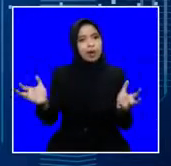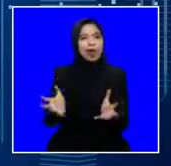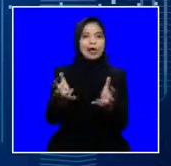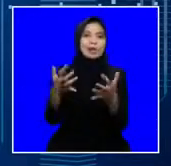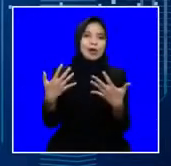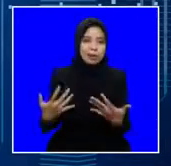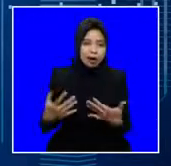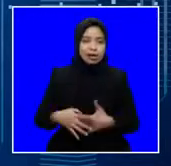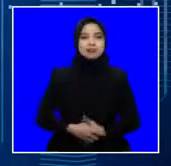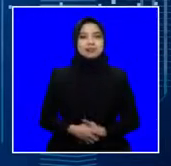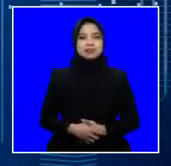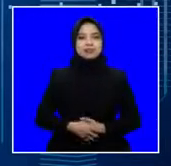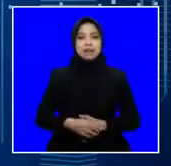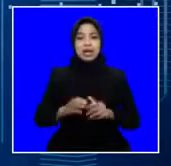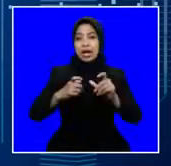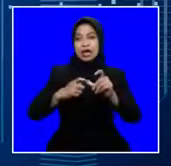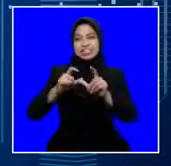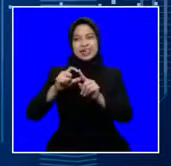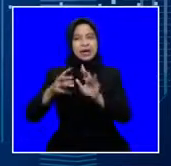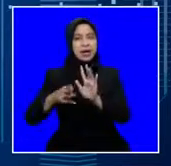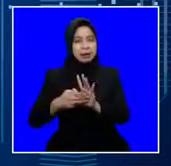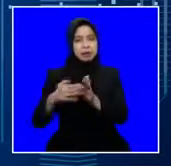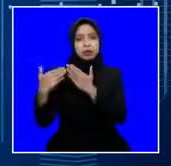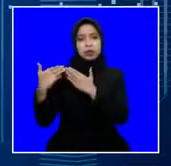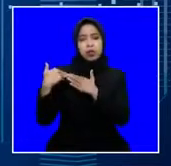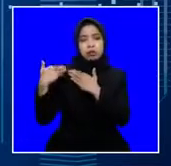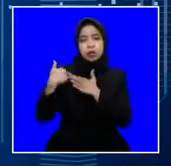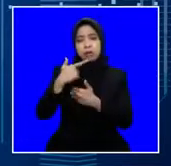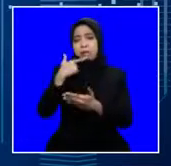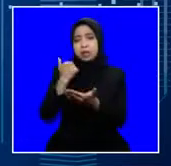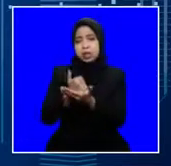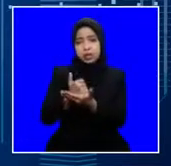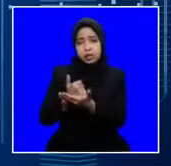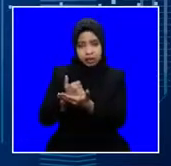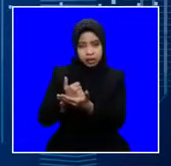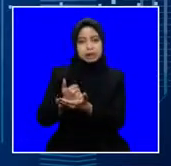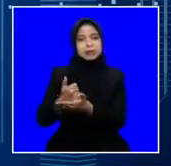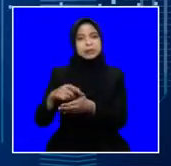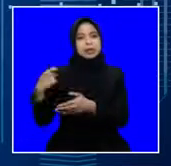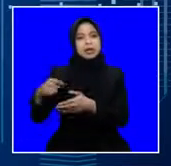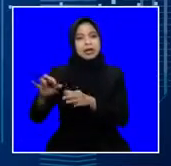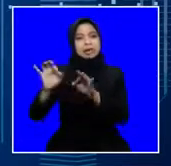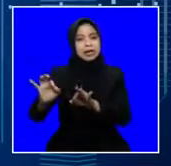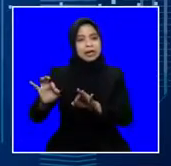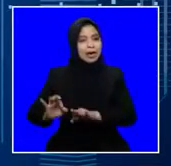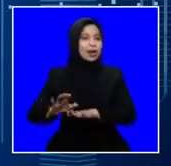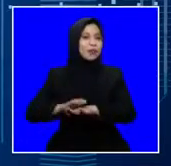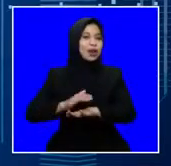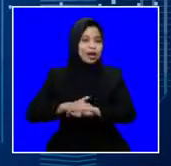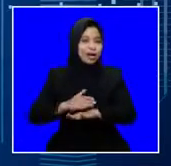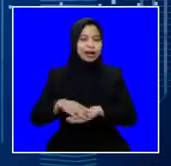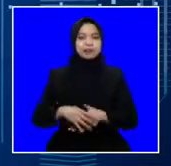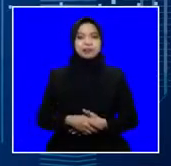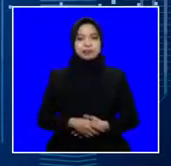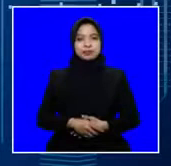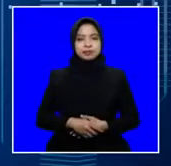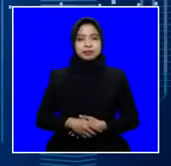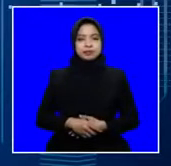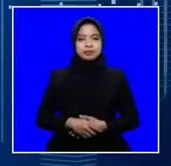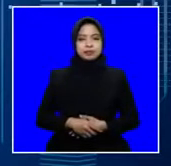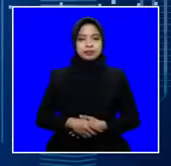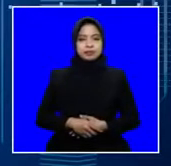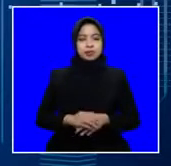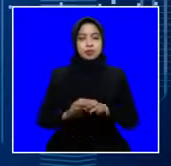Dan peningkatan sumber daya manusia merupakan tanggung jawab yang sangat penting dari Kementerian Pendidikan dan Kebudayaan. Undang-Undang